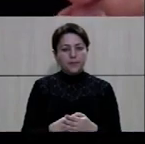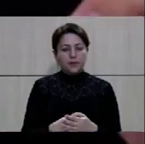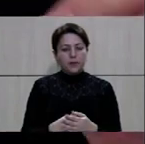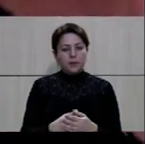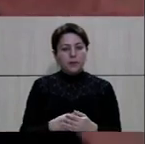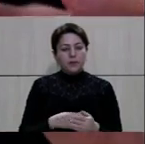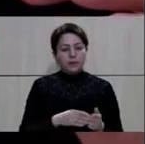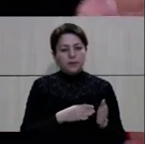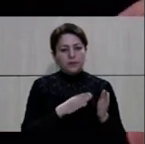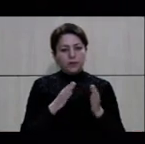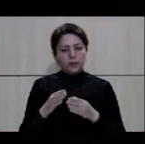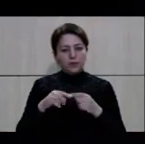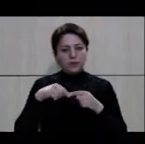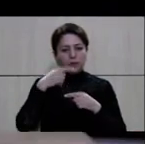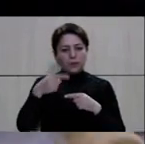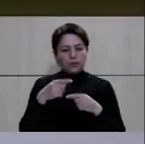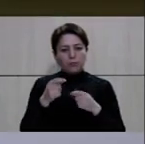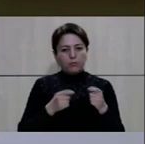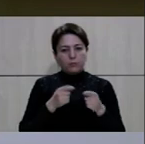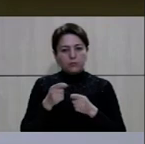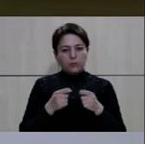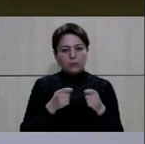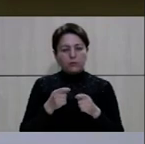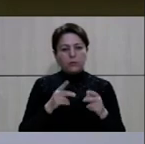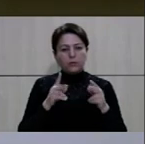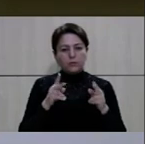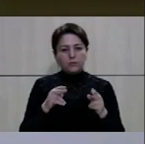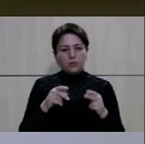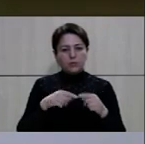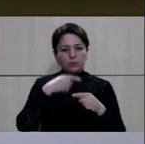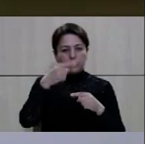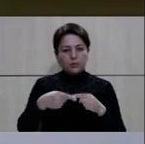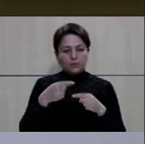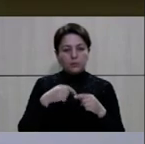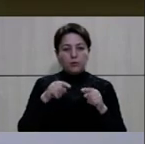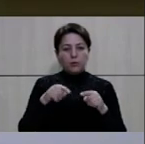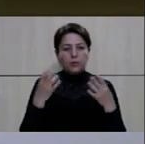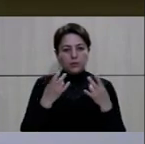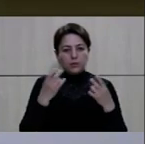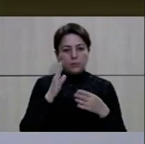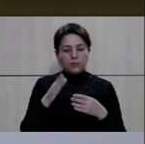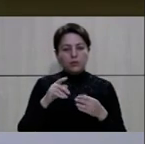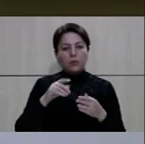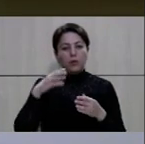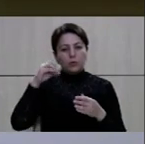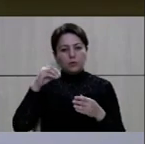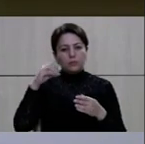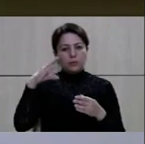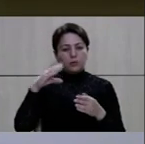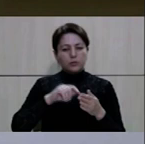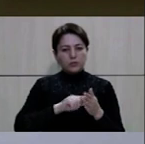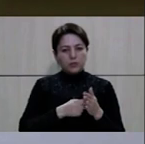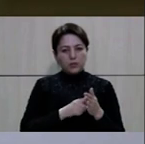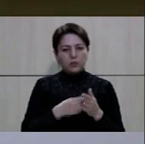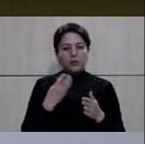Endi keyingi boshqaruv qismiga o'tamiz. Boshqaruv qismida bizga kerak bo'ladigan o'chirib yotqich kaliti hamda